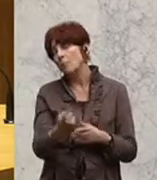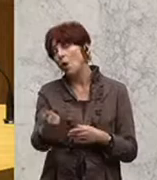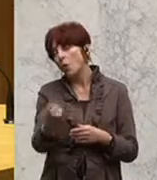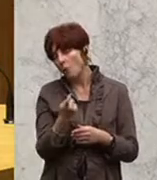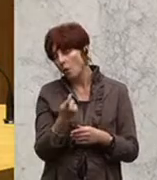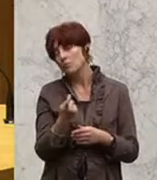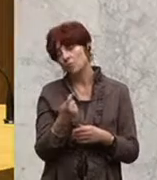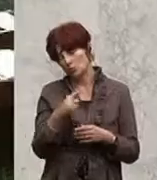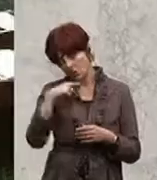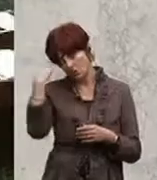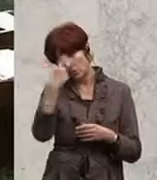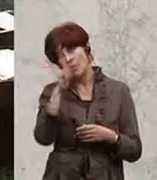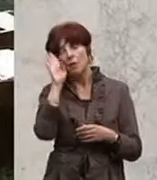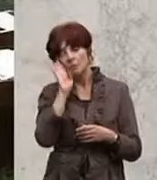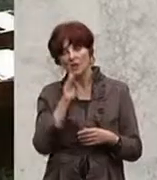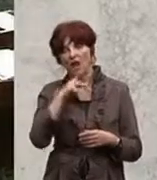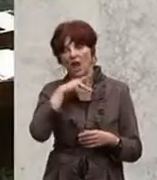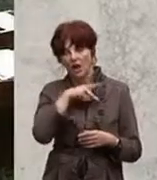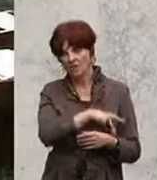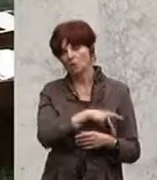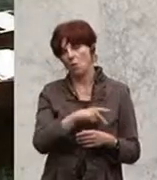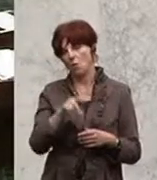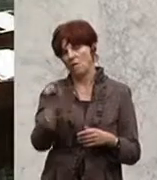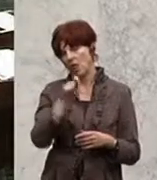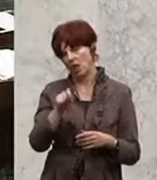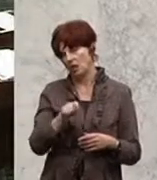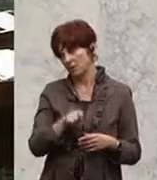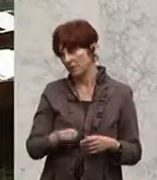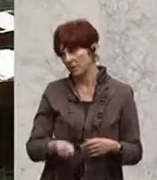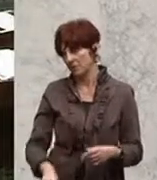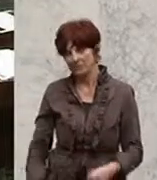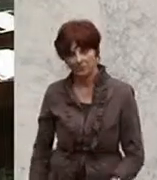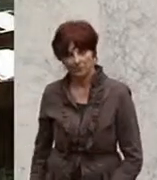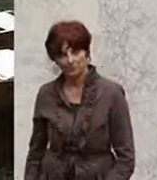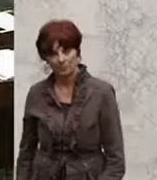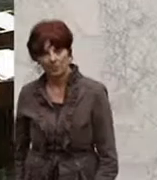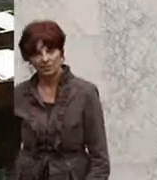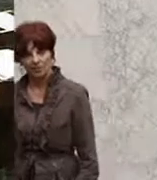wählen. Danke. Einmal mehr Landtagswahlkampf, also diesmal vom